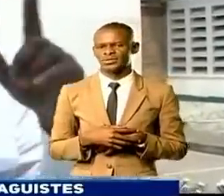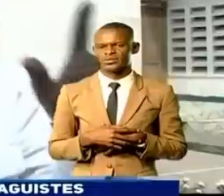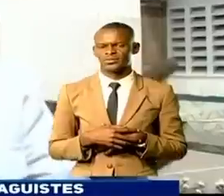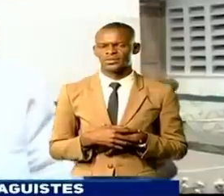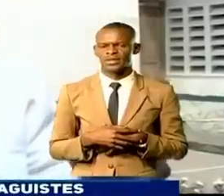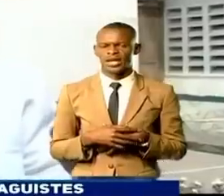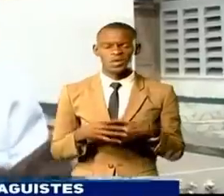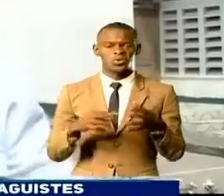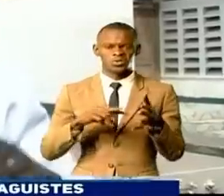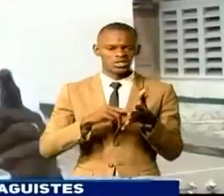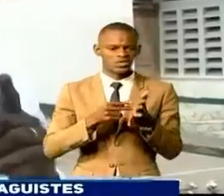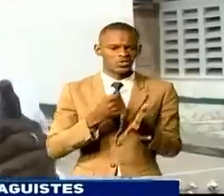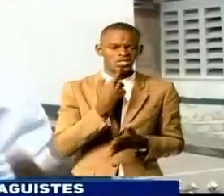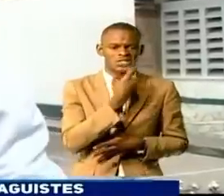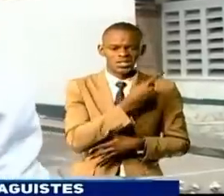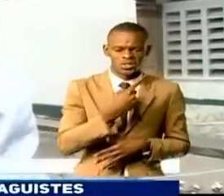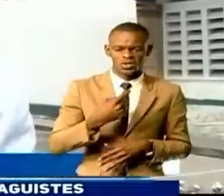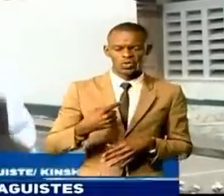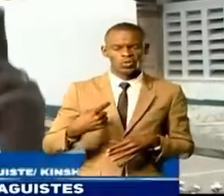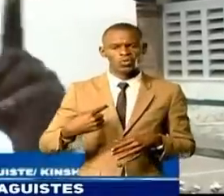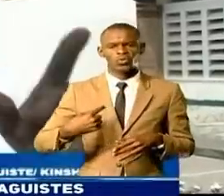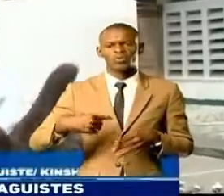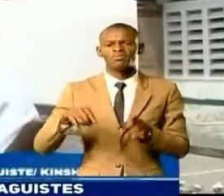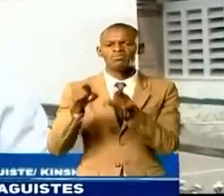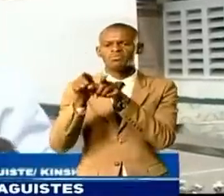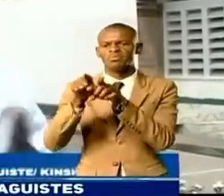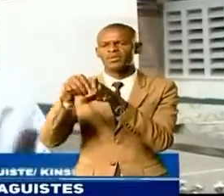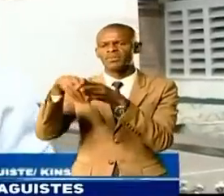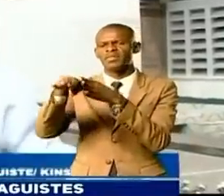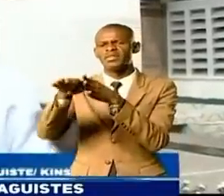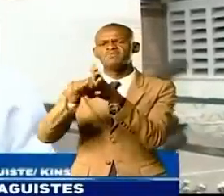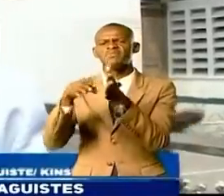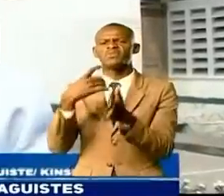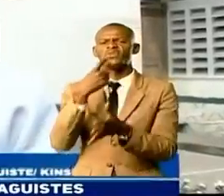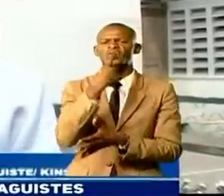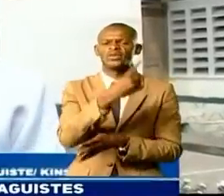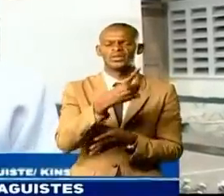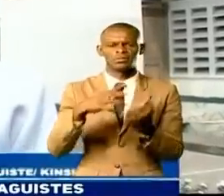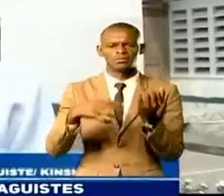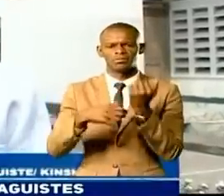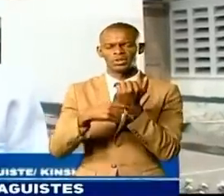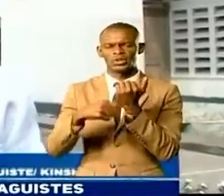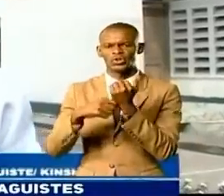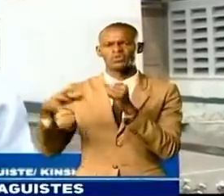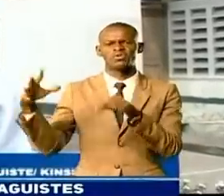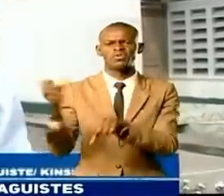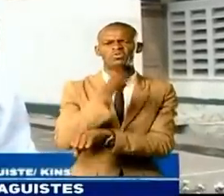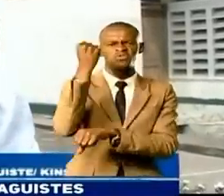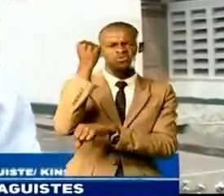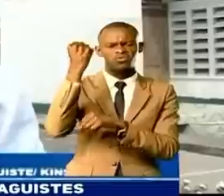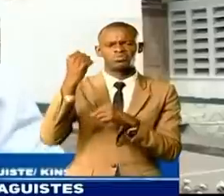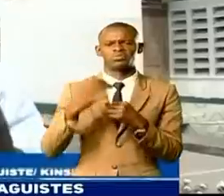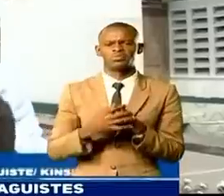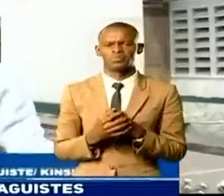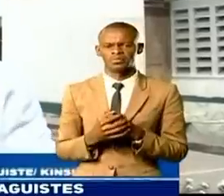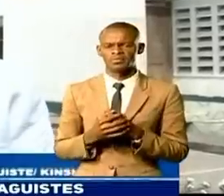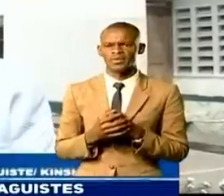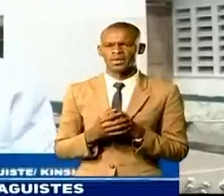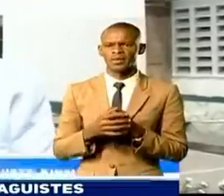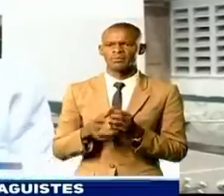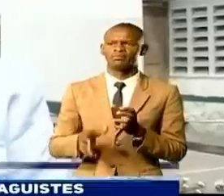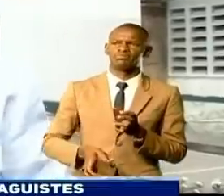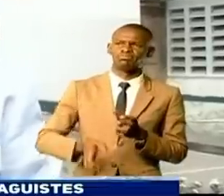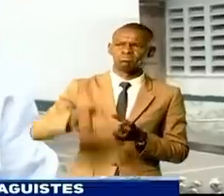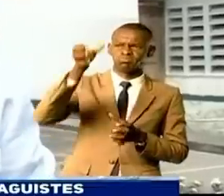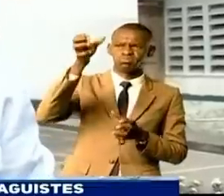au vainqueur, je le placerai comme pilier ou colonne dans les temples de mon Dieu. J'inscrirai sur lui les noms de mon